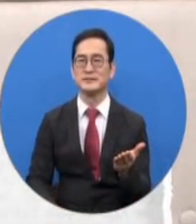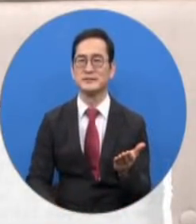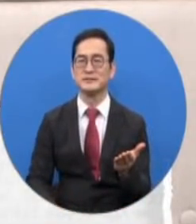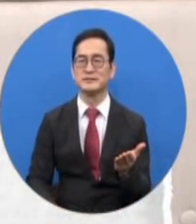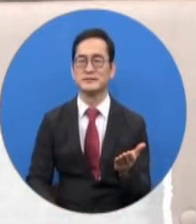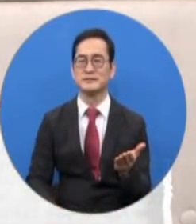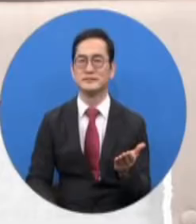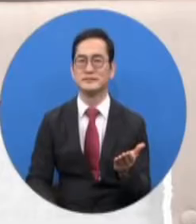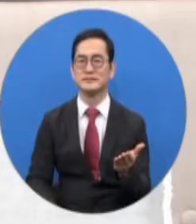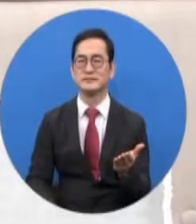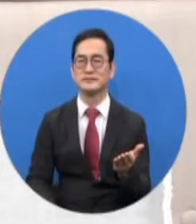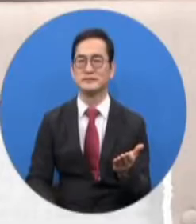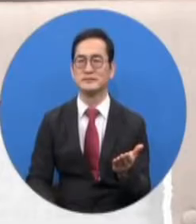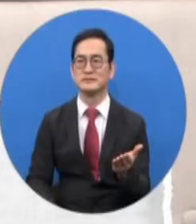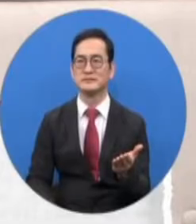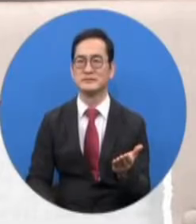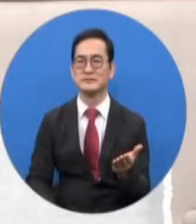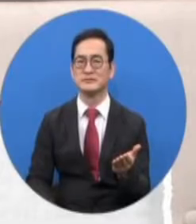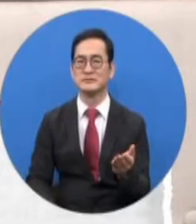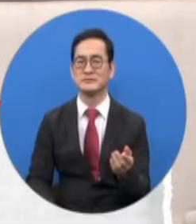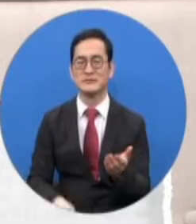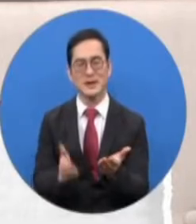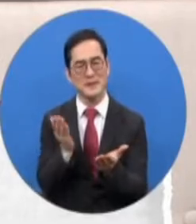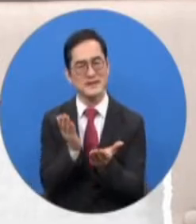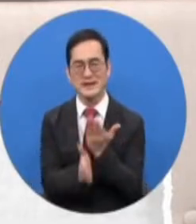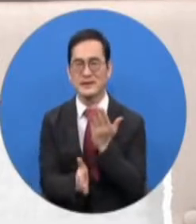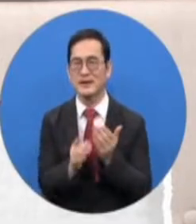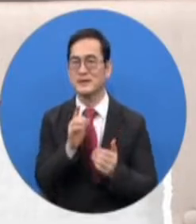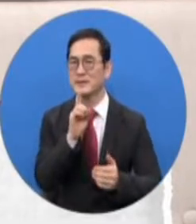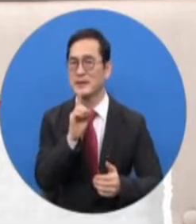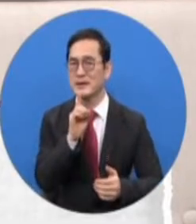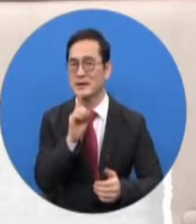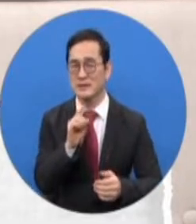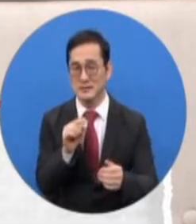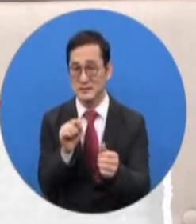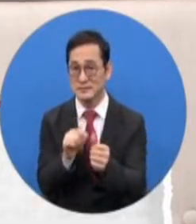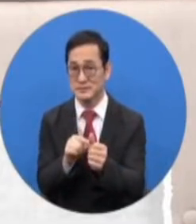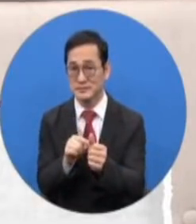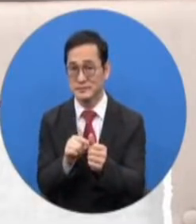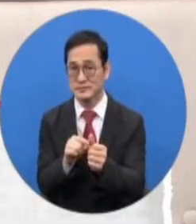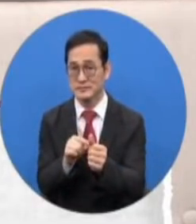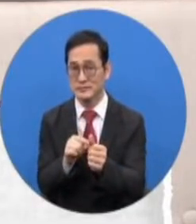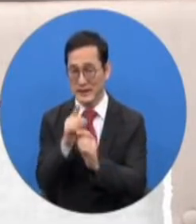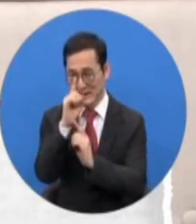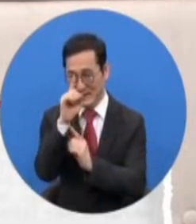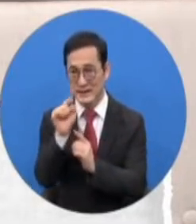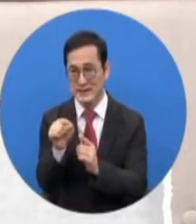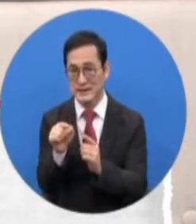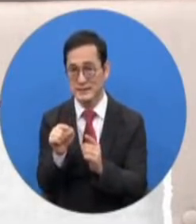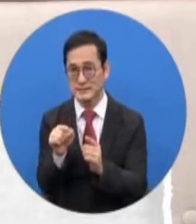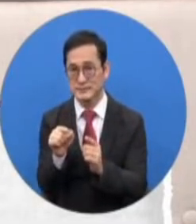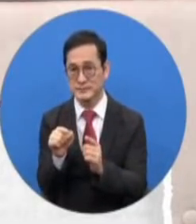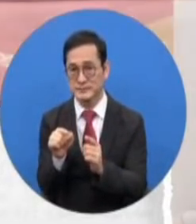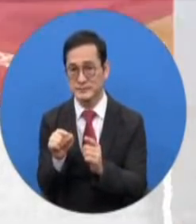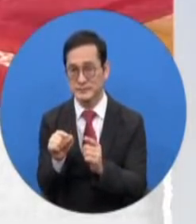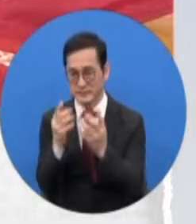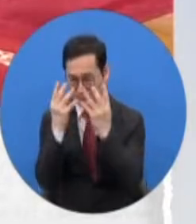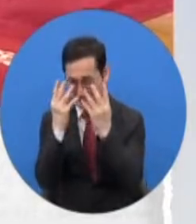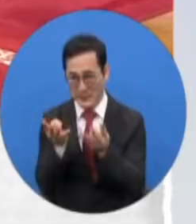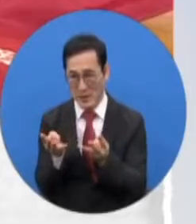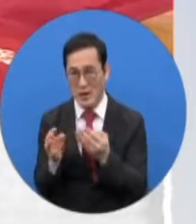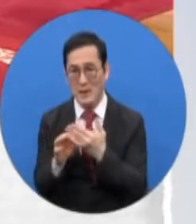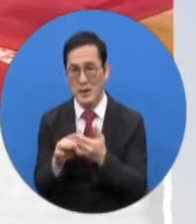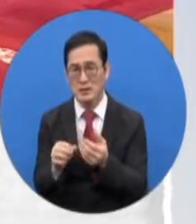경우에는 확정된 형에 비해 복역 기간도 상당히 짧습니다. 물론 박근혜 전 대통령은 사면하지 않았느냐라고 반론을 제기할 수